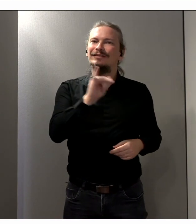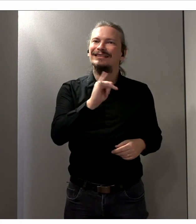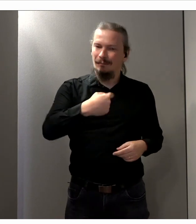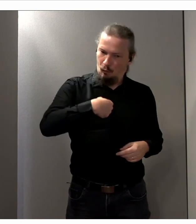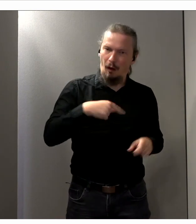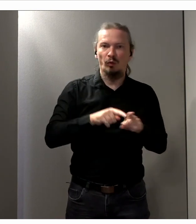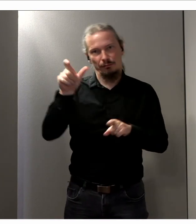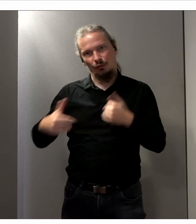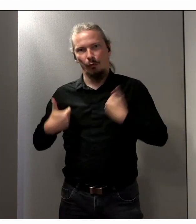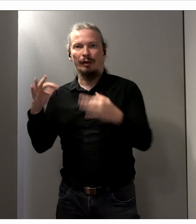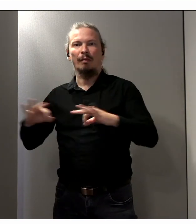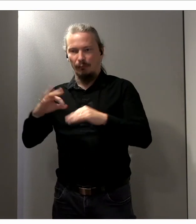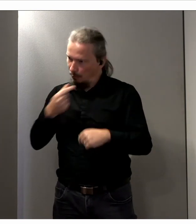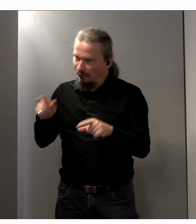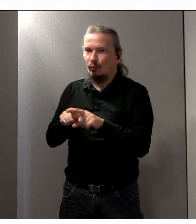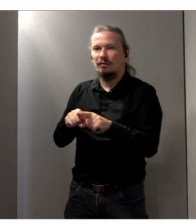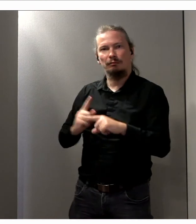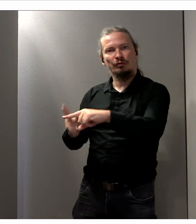dite valide ou non.